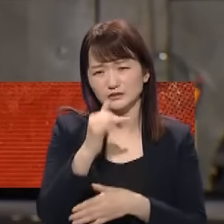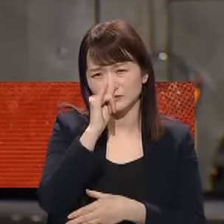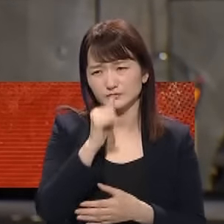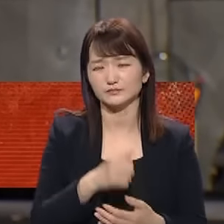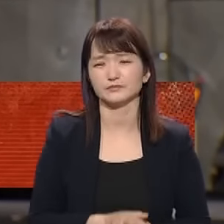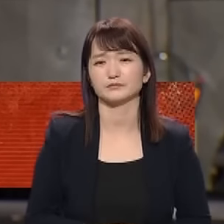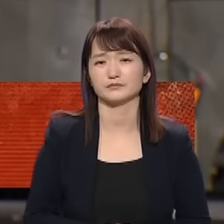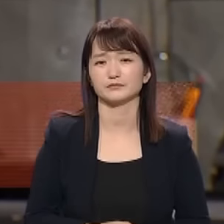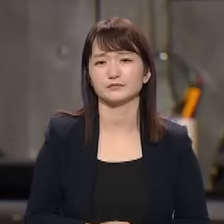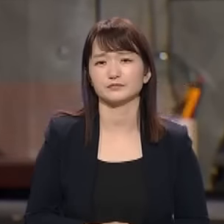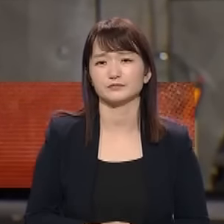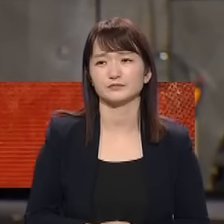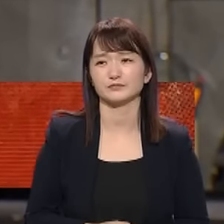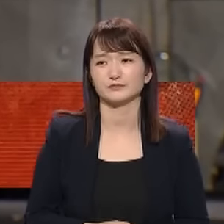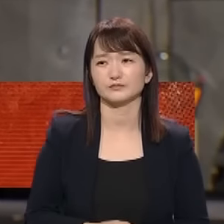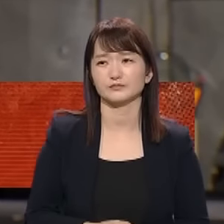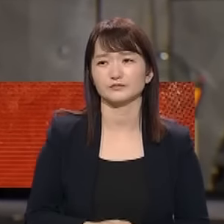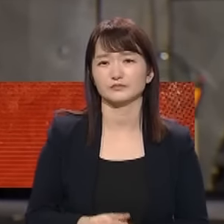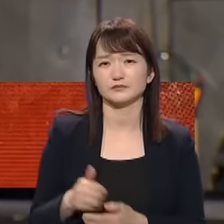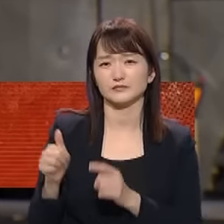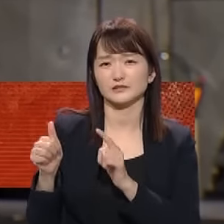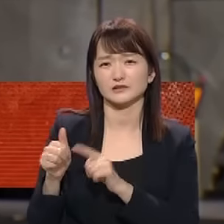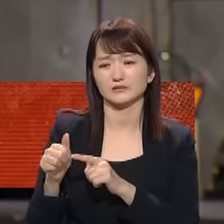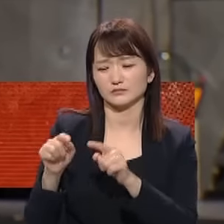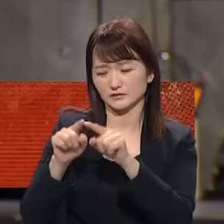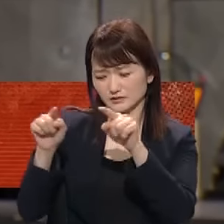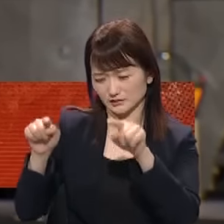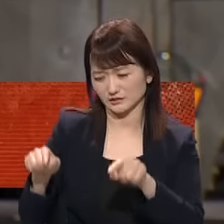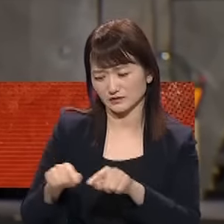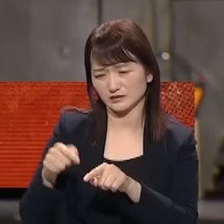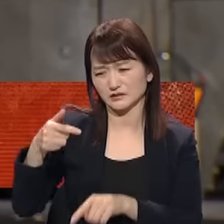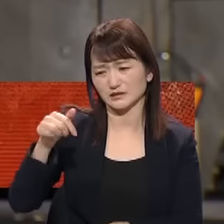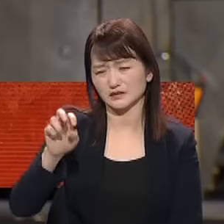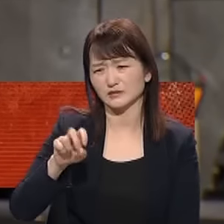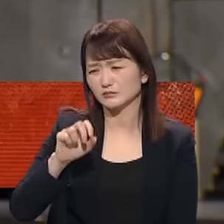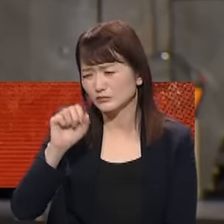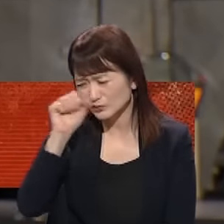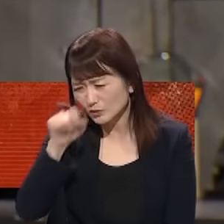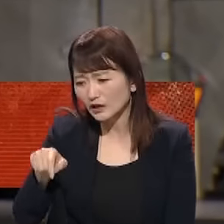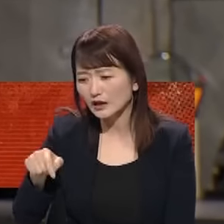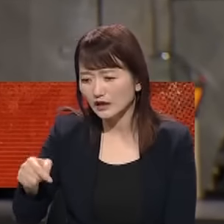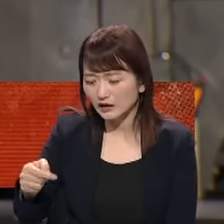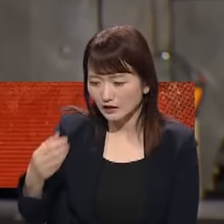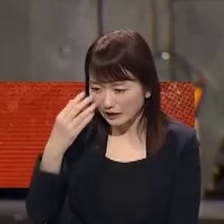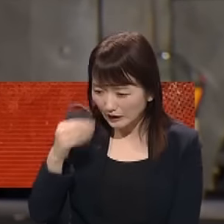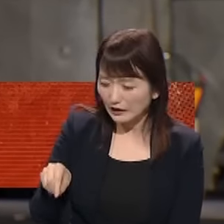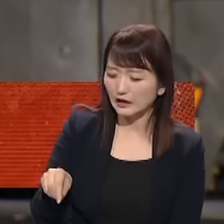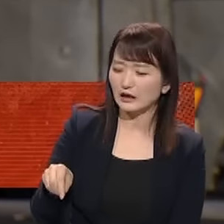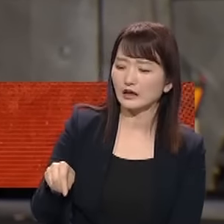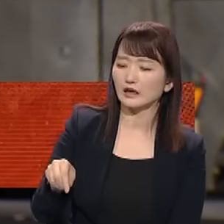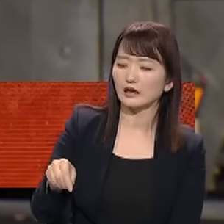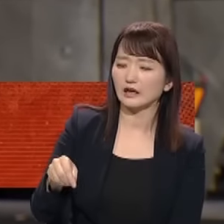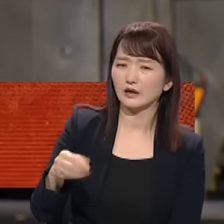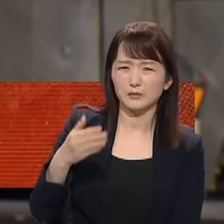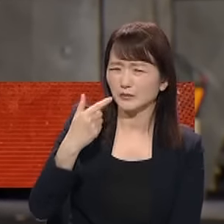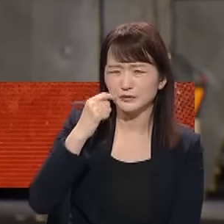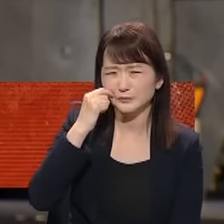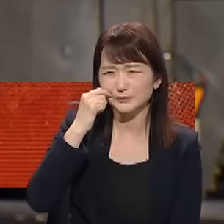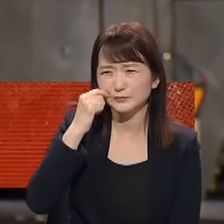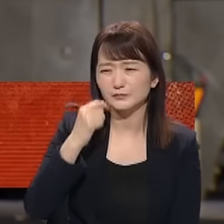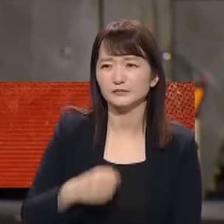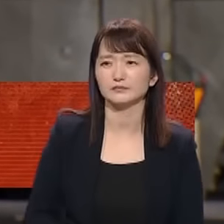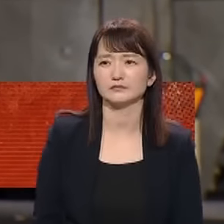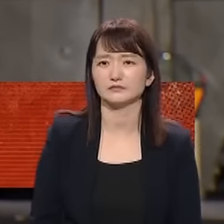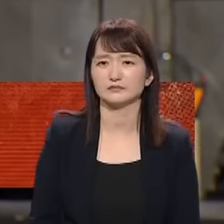이분, 우리 제보자, 김을 매우 좋아했던 분이에요. 그렇지만 이런 깃털 한번 보고 나면 김 더 이상 못 먹습니다. 아,